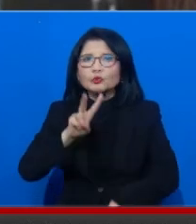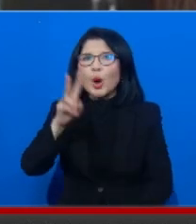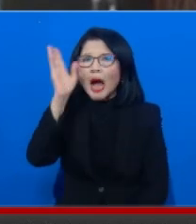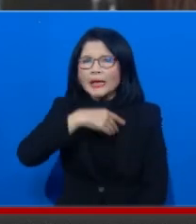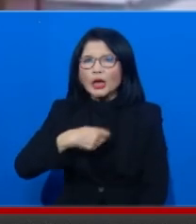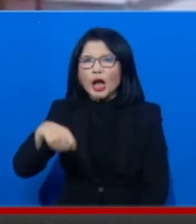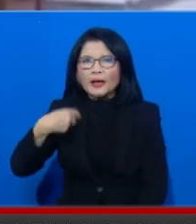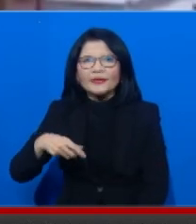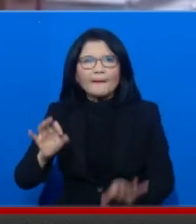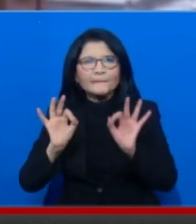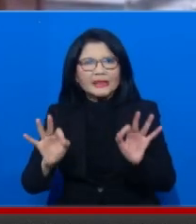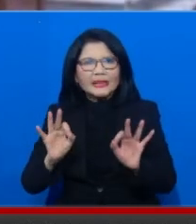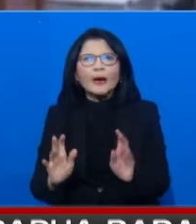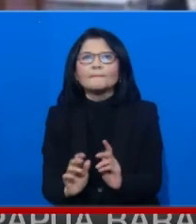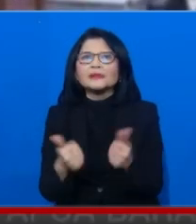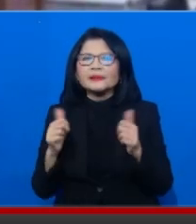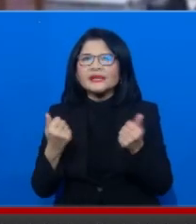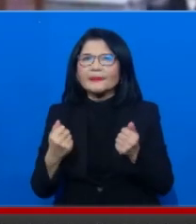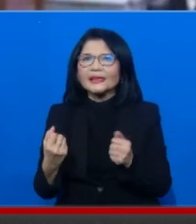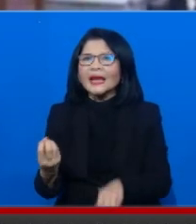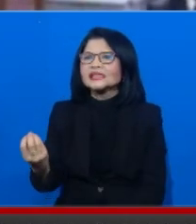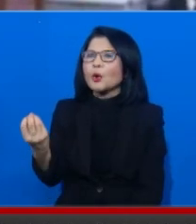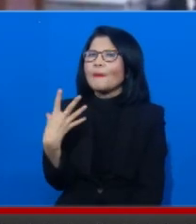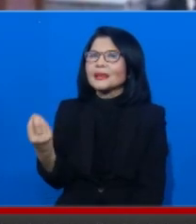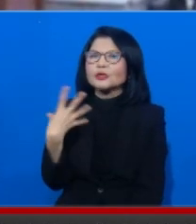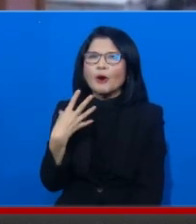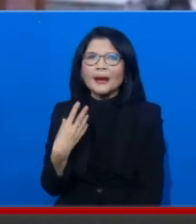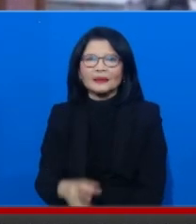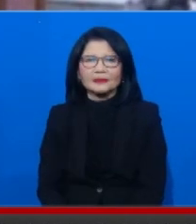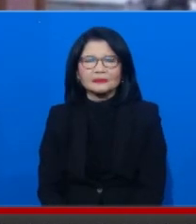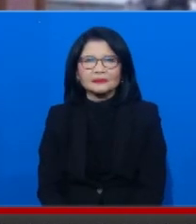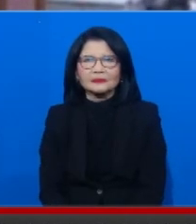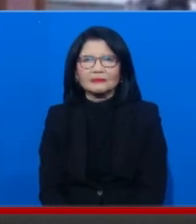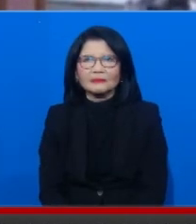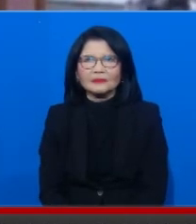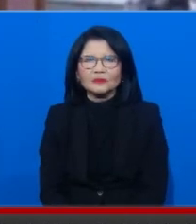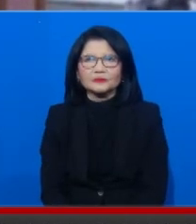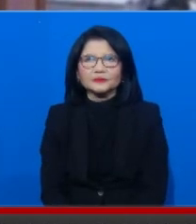Kemendikbud untuk mempersiapkan jawaban atas semua masukan dan kritikan dari Komisi 10.